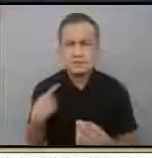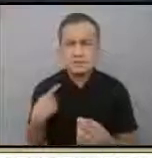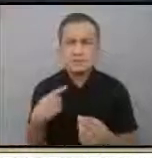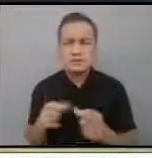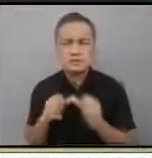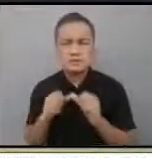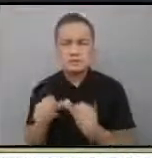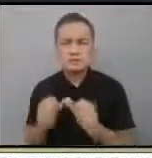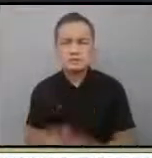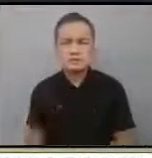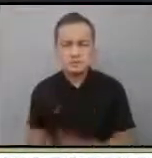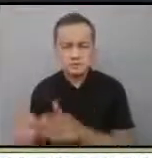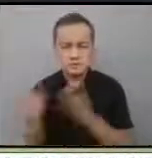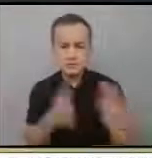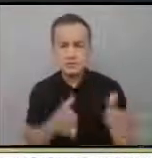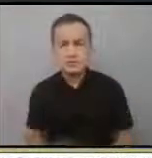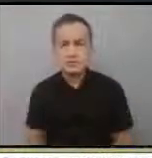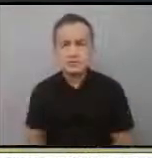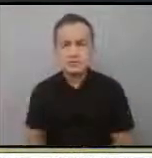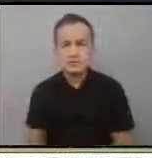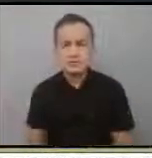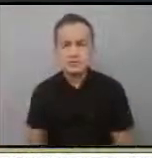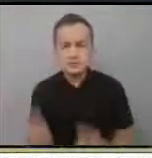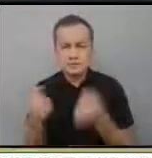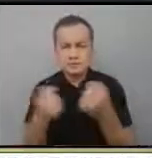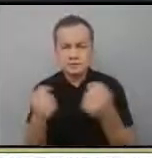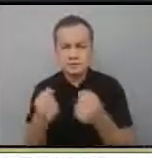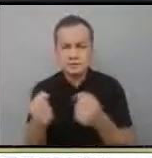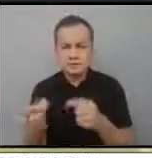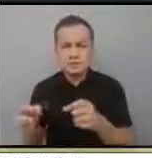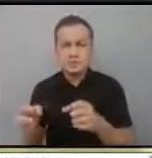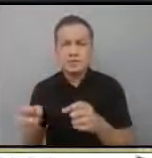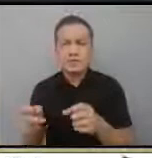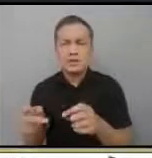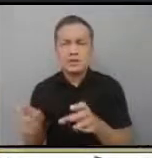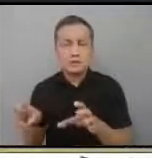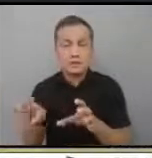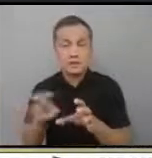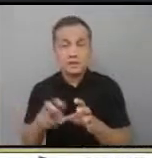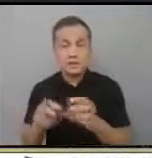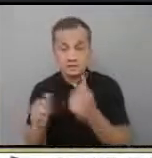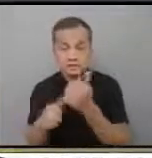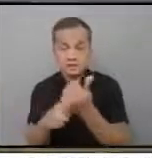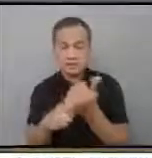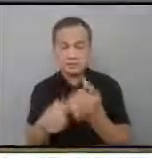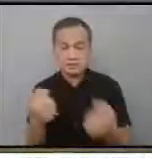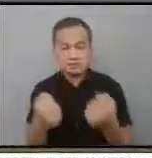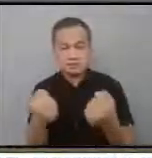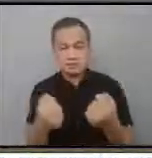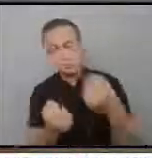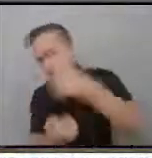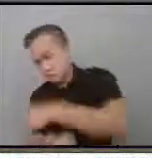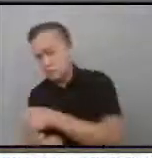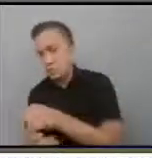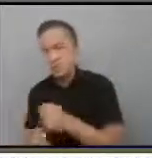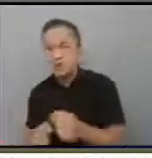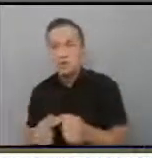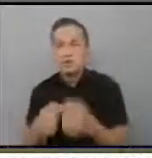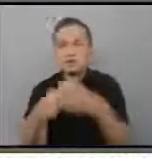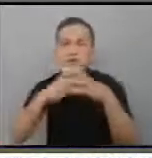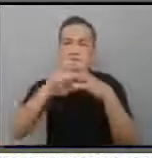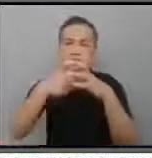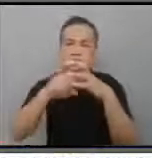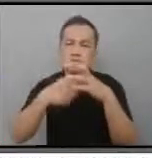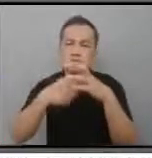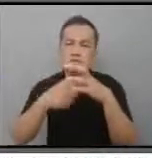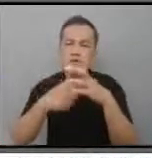Sugatan ng isang driver at pahinante nito matapos tumagilid ang sinasakyang truck sa Pilica, Marina Sur. Ayon po sa pulisya, may dalang construction materials ang